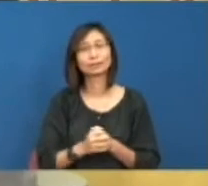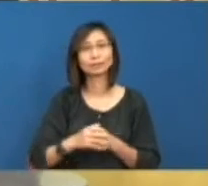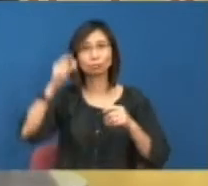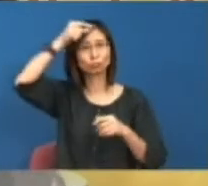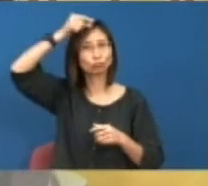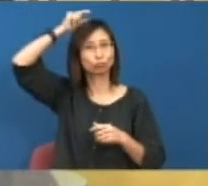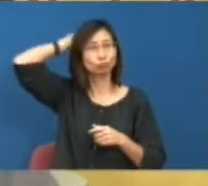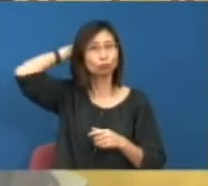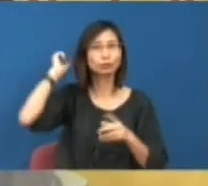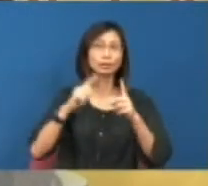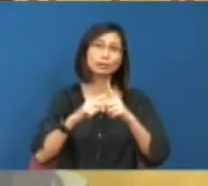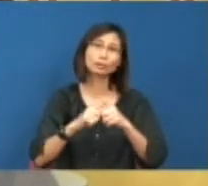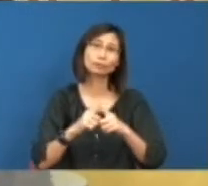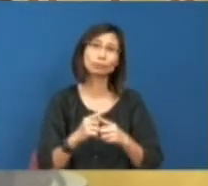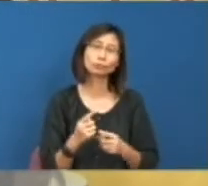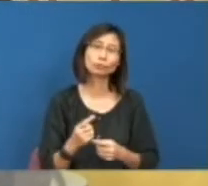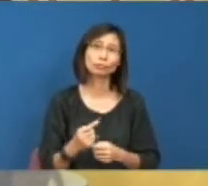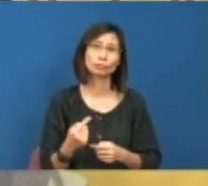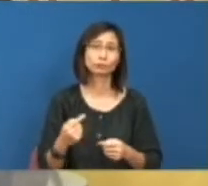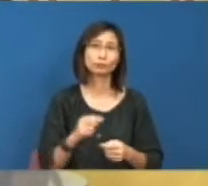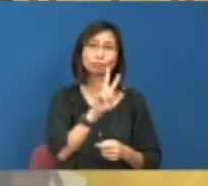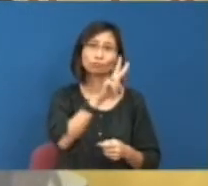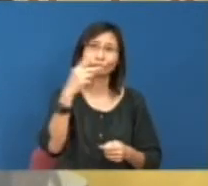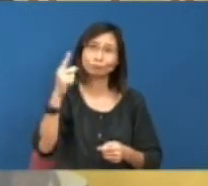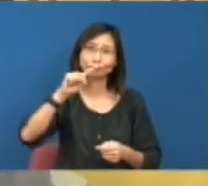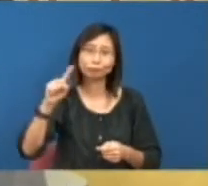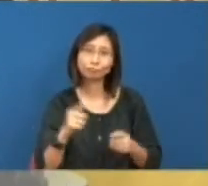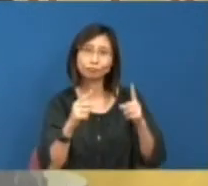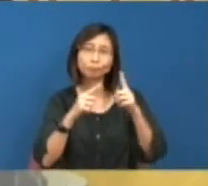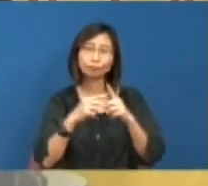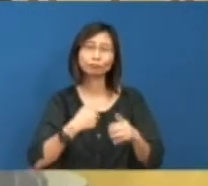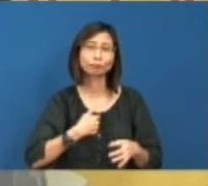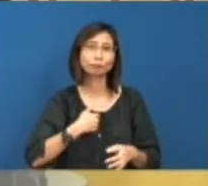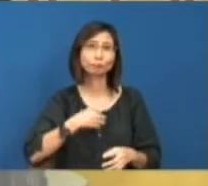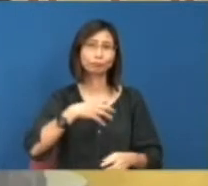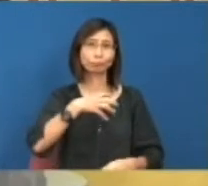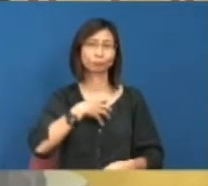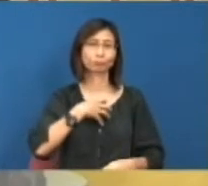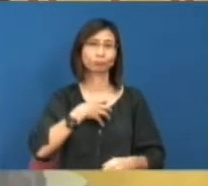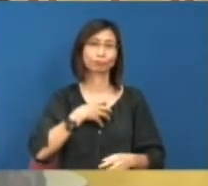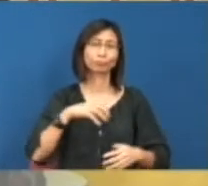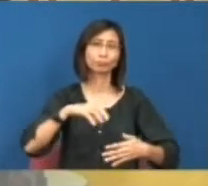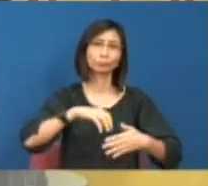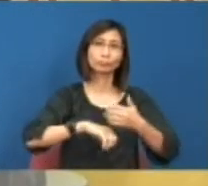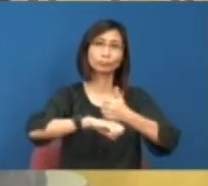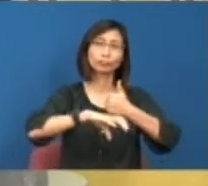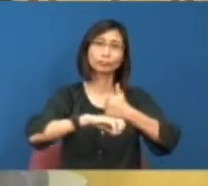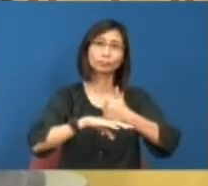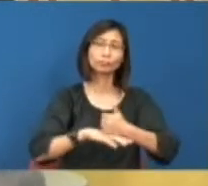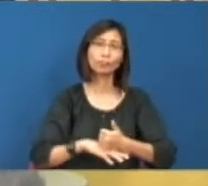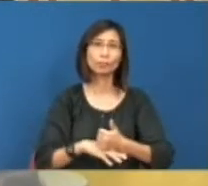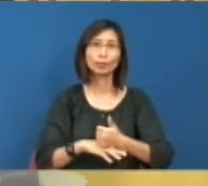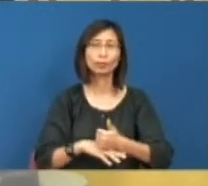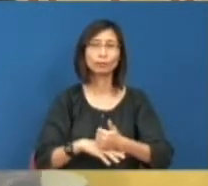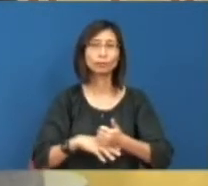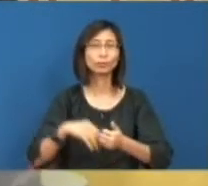這22萬人 我覺得其實基本上大致的思路的主題應該是跟